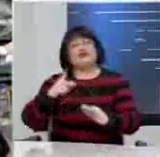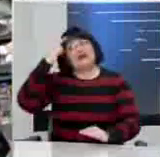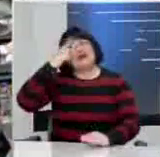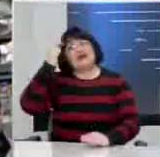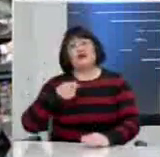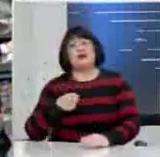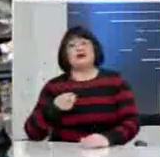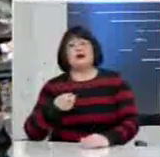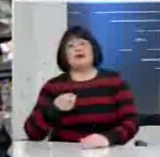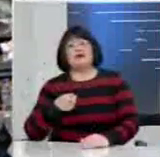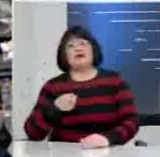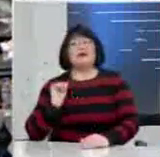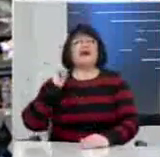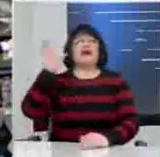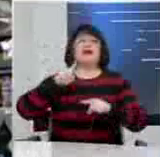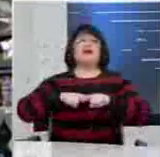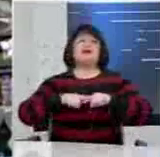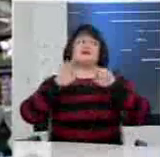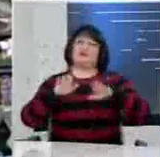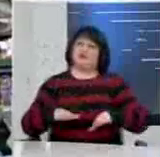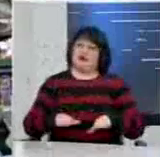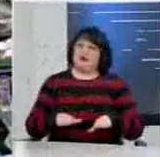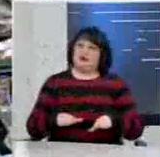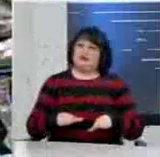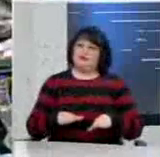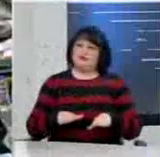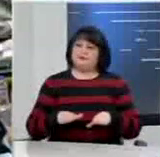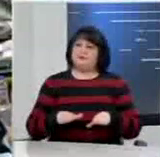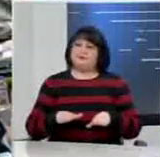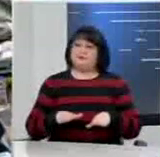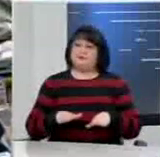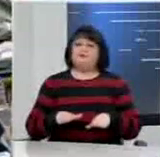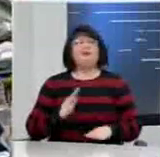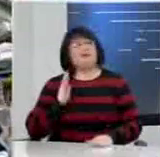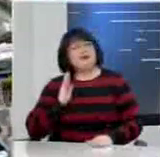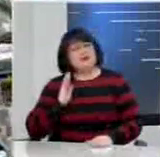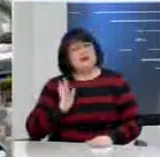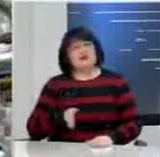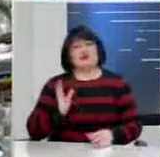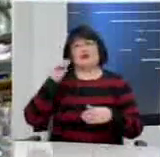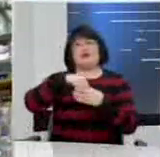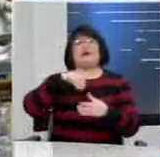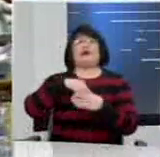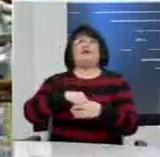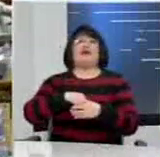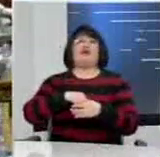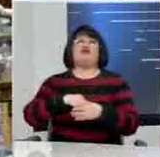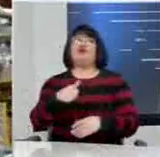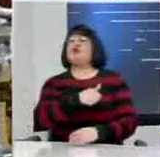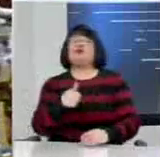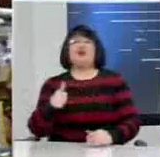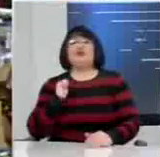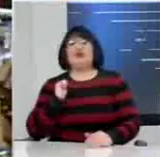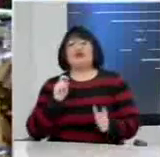δικαιωμάτων των αποδήμων Ελλήνων να έχουν τη δυνατότητα να παρεμβαίνουν στα πολιτικά πράγματα και όχι απλά